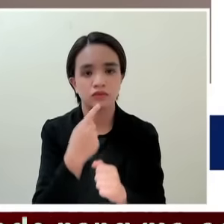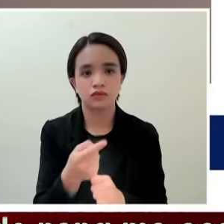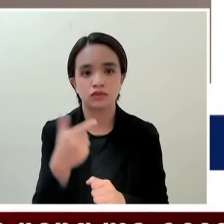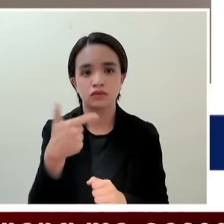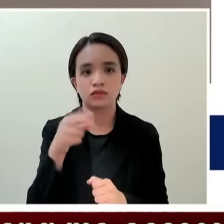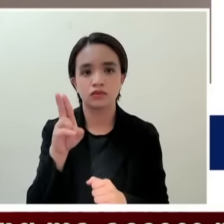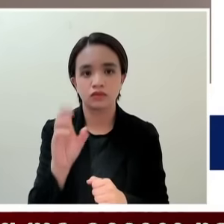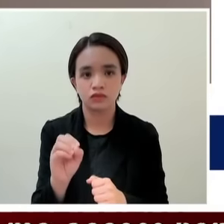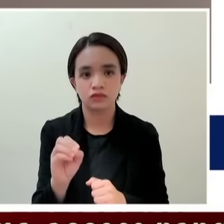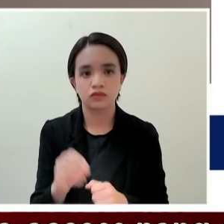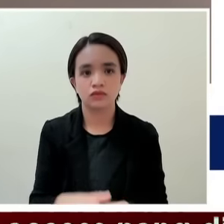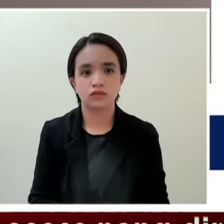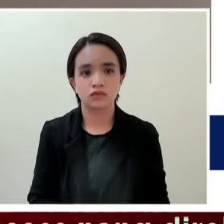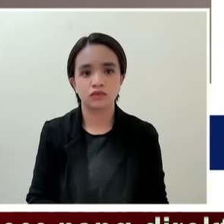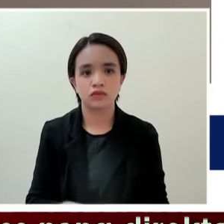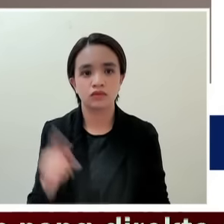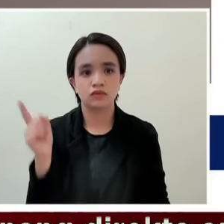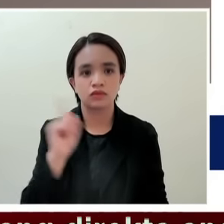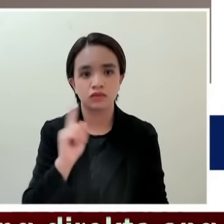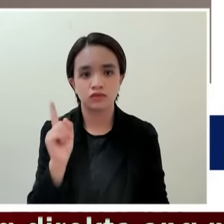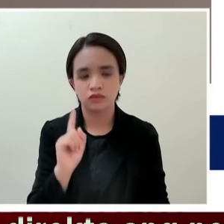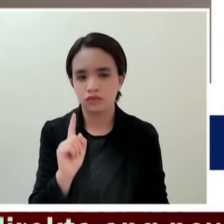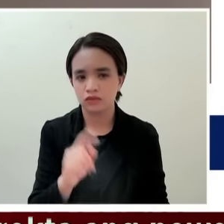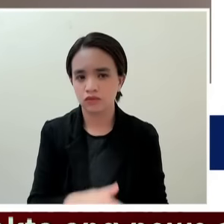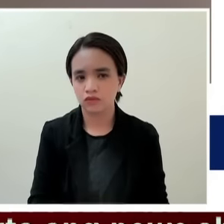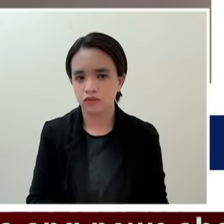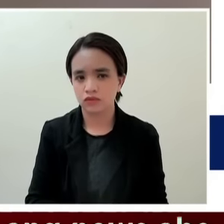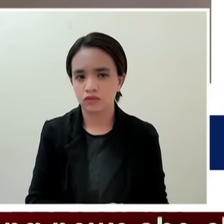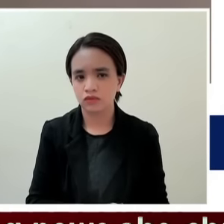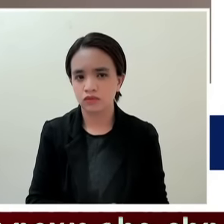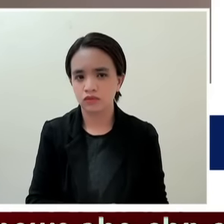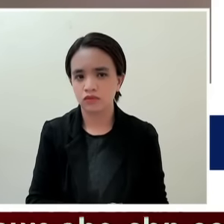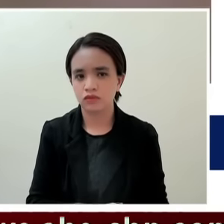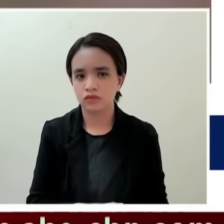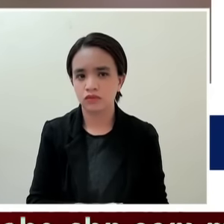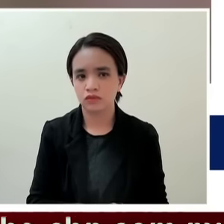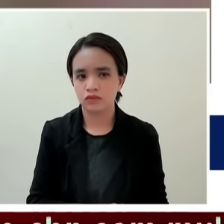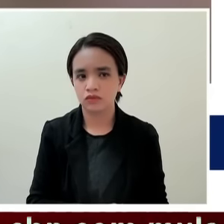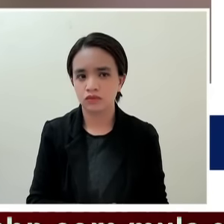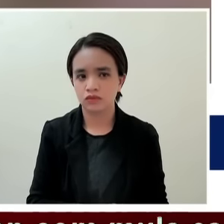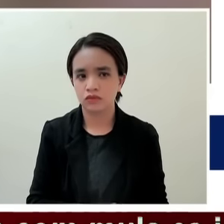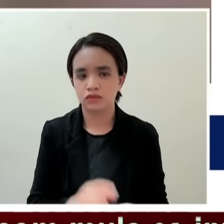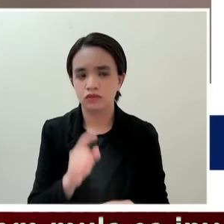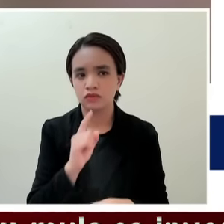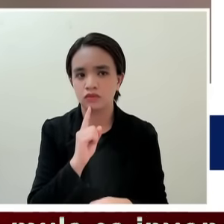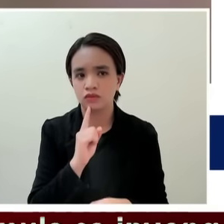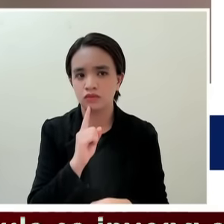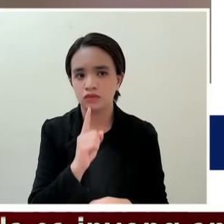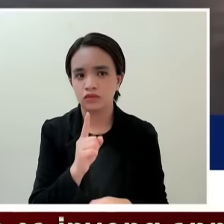face the music, kung anong demanda sa'yo, harapin mo. Huwag ka dapat tumatakbo.